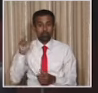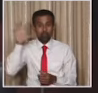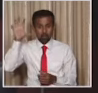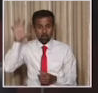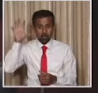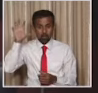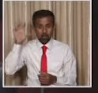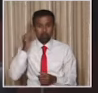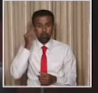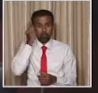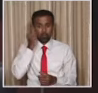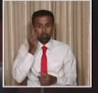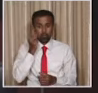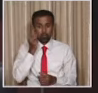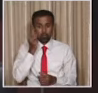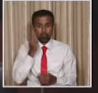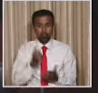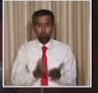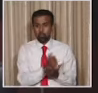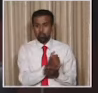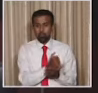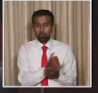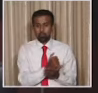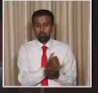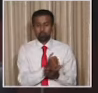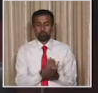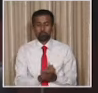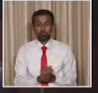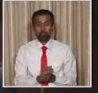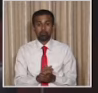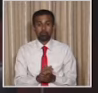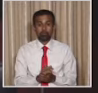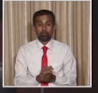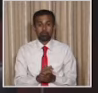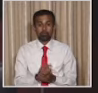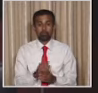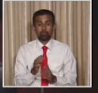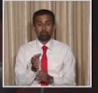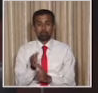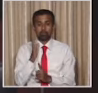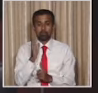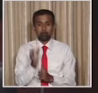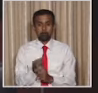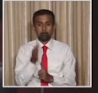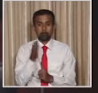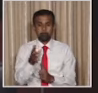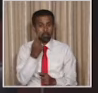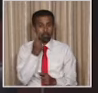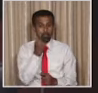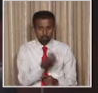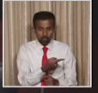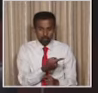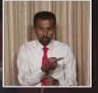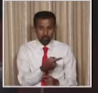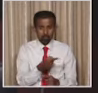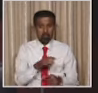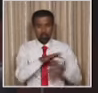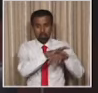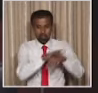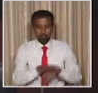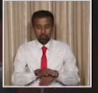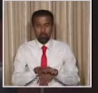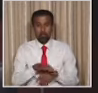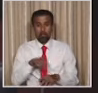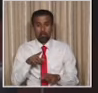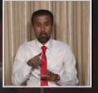තිබුණ ත්‍රස්තවාදය තුරන් වුණා. ඒ රටේ තිබුණ ත්‍රස්තවාදය ජනාධිපති ප්‍රේමදාසයක දැකලා තමයි ඔහු කැඳවලා ඒක කළේ